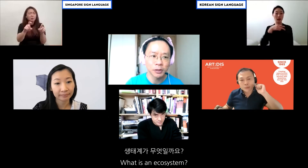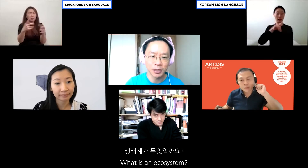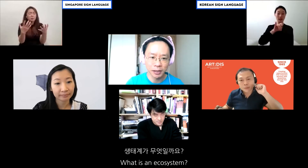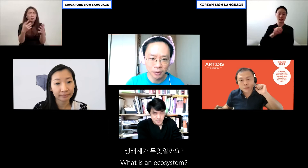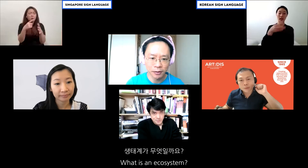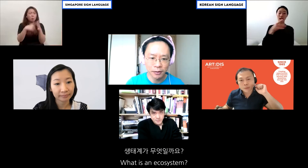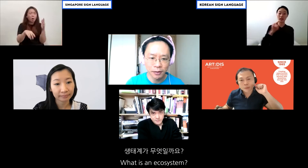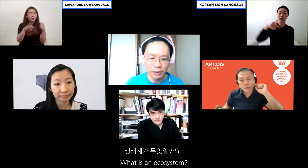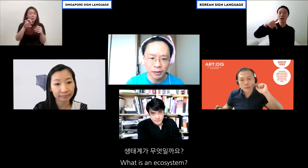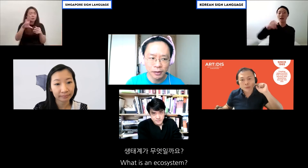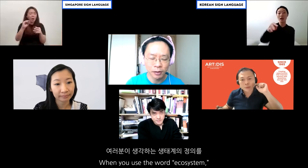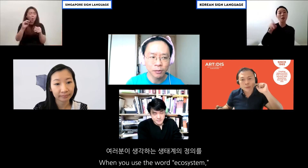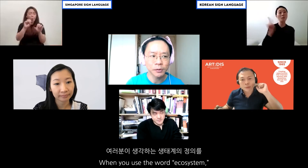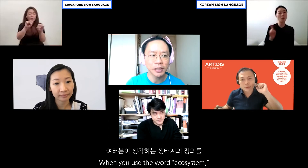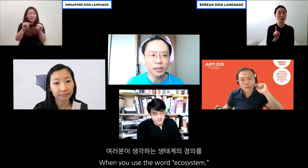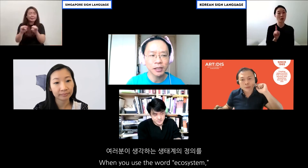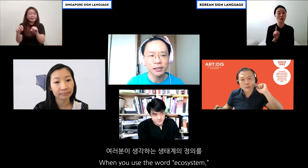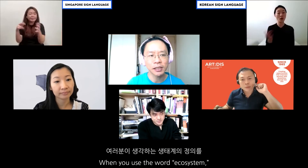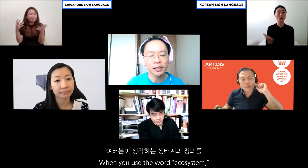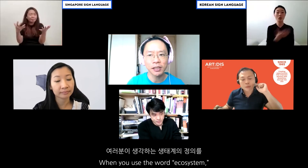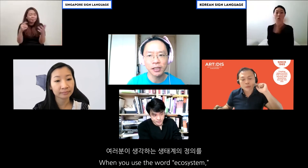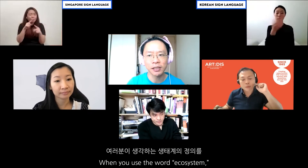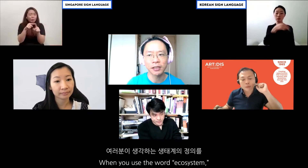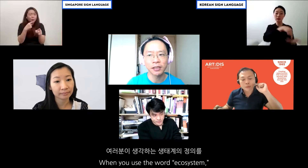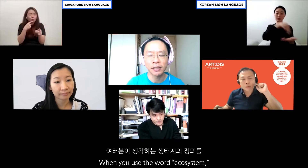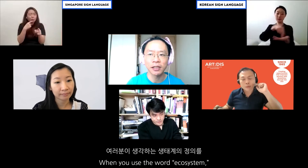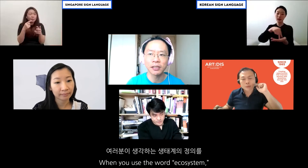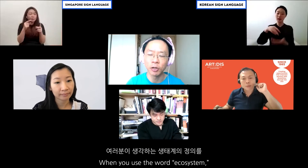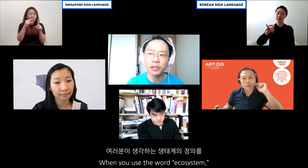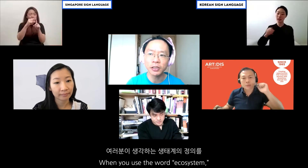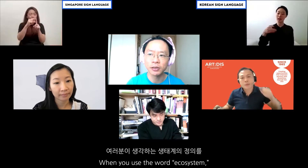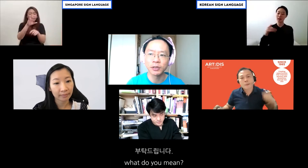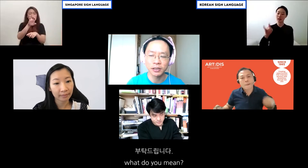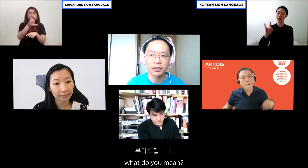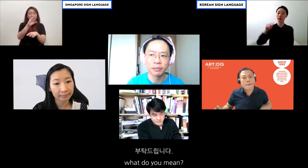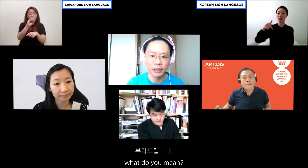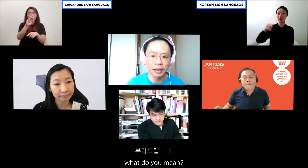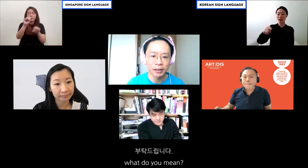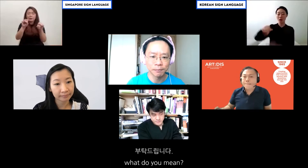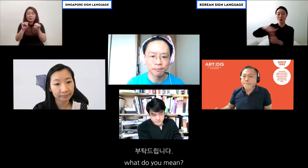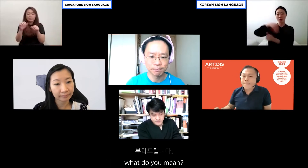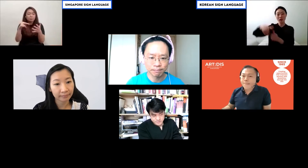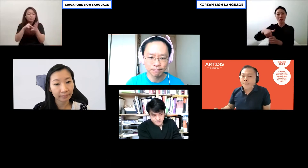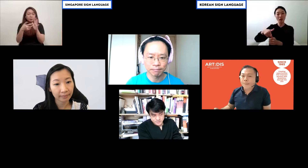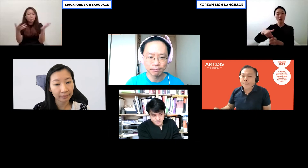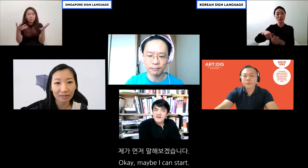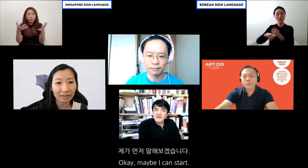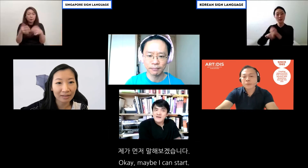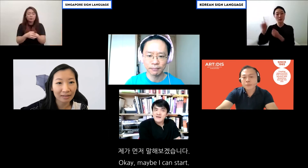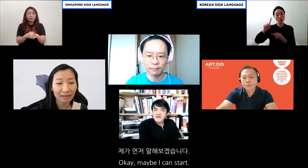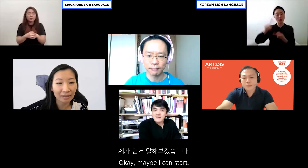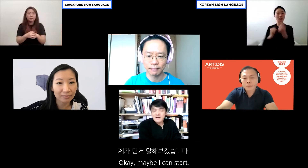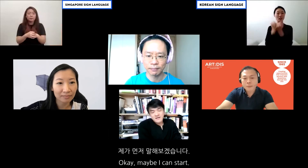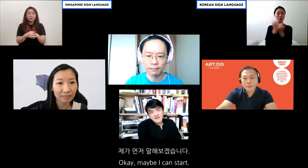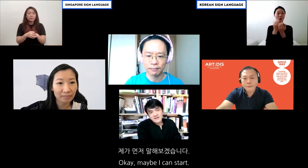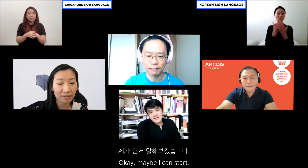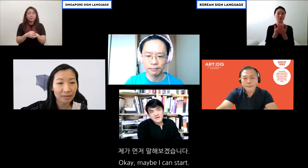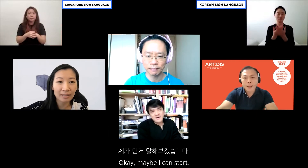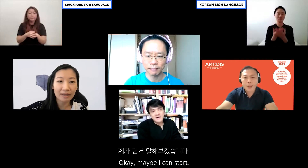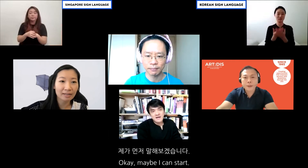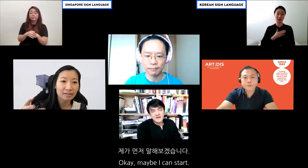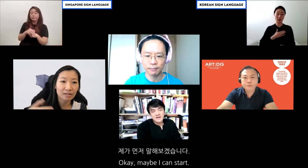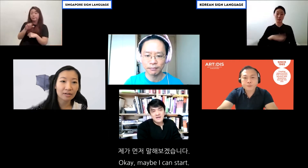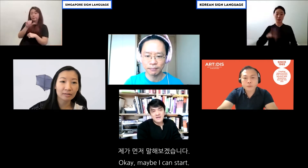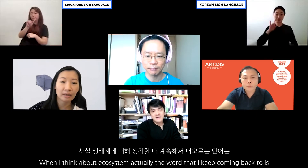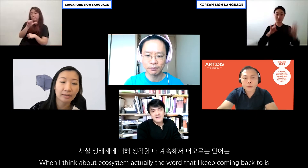생태계가 무엇일까요? 여러분이 생각하는 생태계의 정의를 부탁드립니다. Okay,